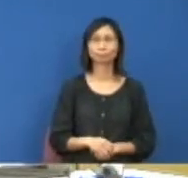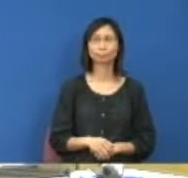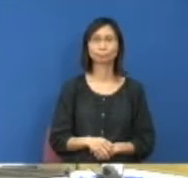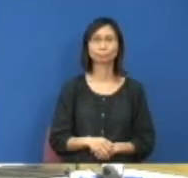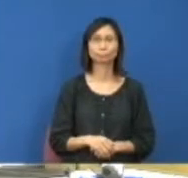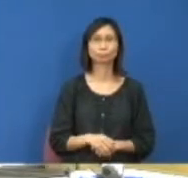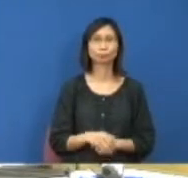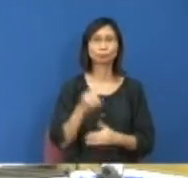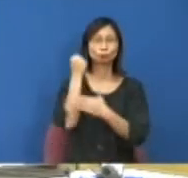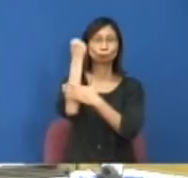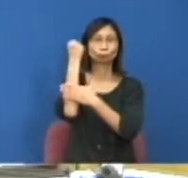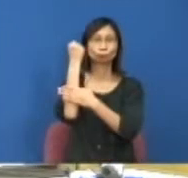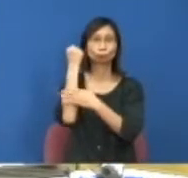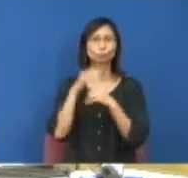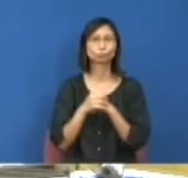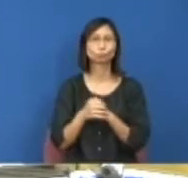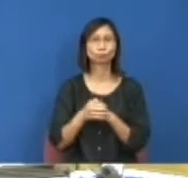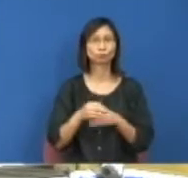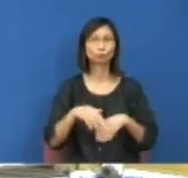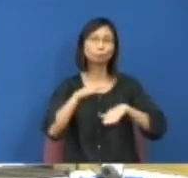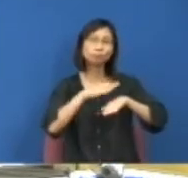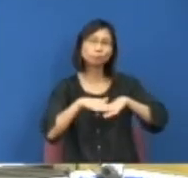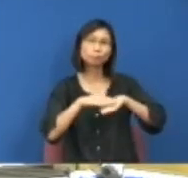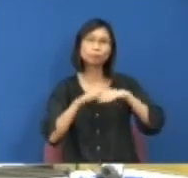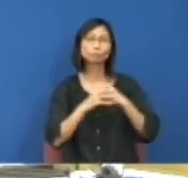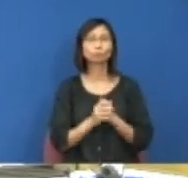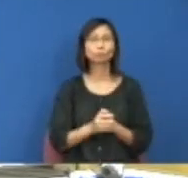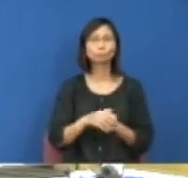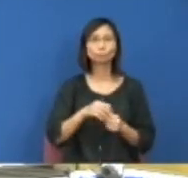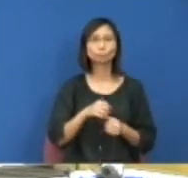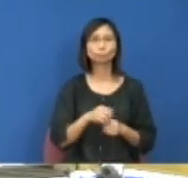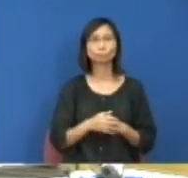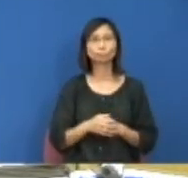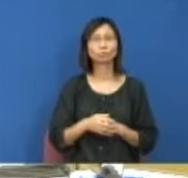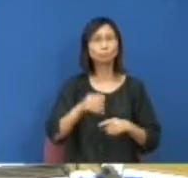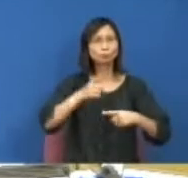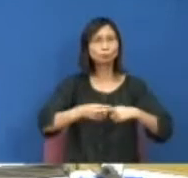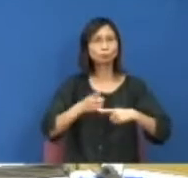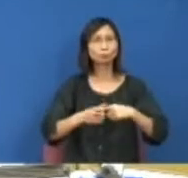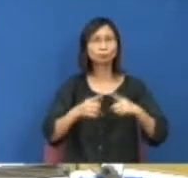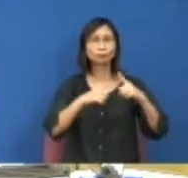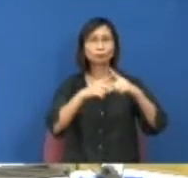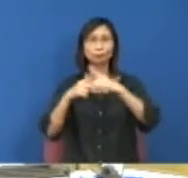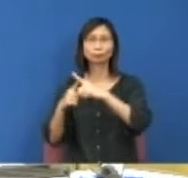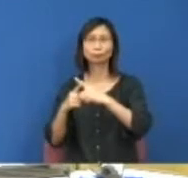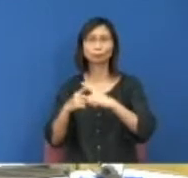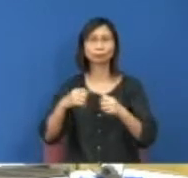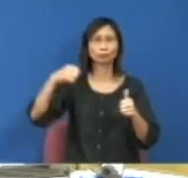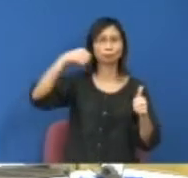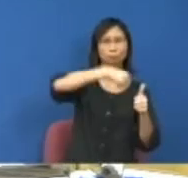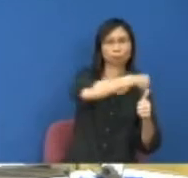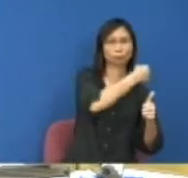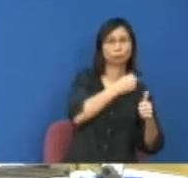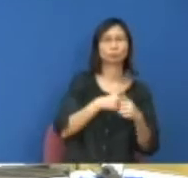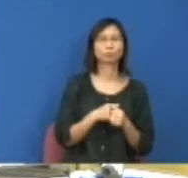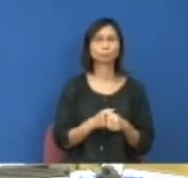呢啲咁嘅抗爭咧，其實係水到渠成嘅嘢，不能夠即係灌輸落去。其實老實講，人類用暴力去即